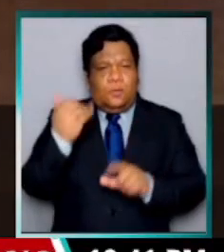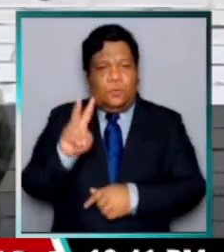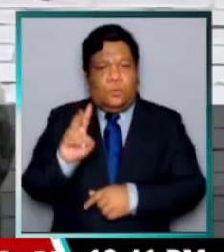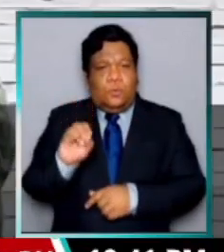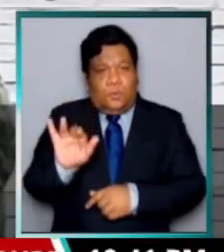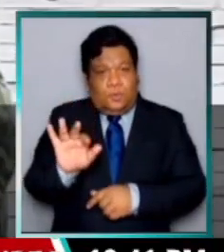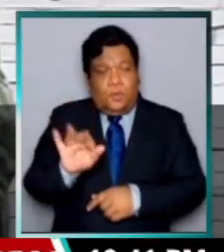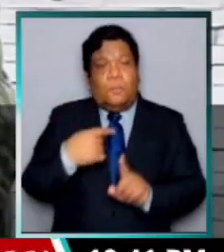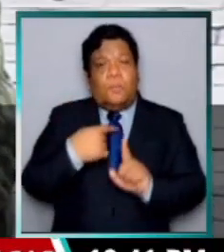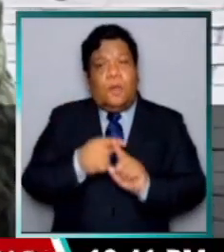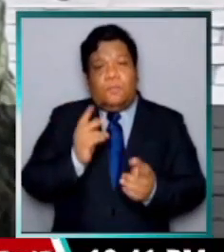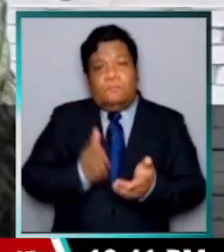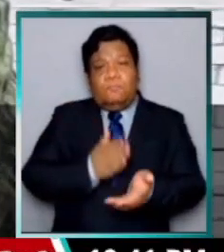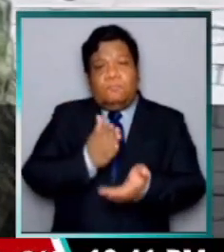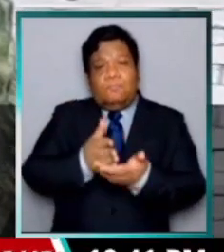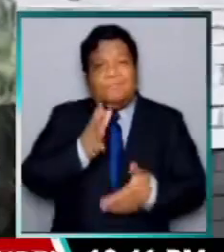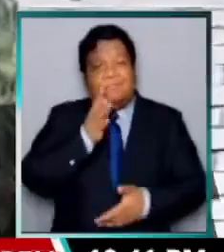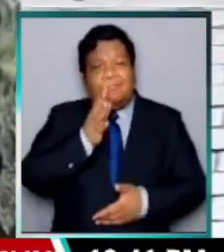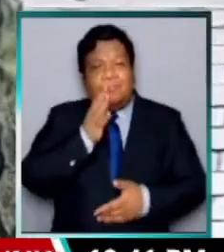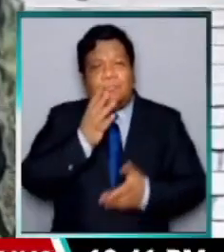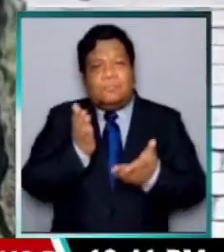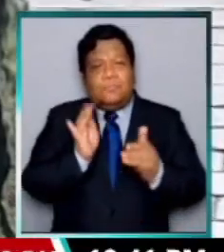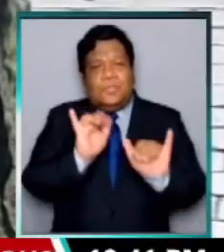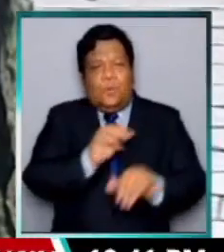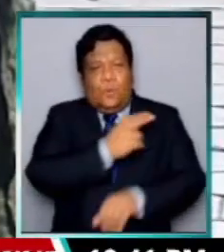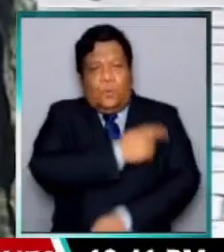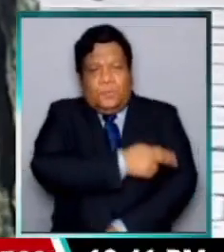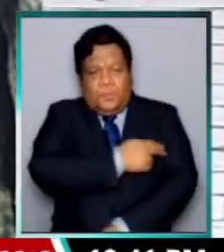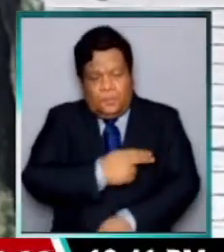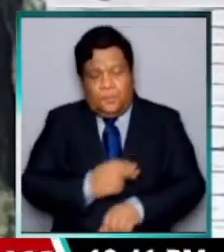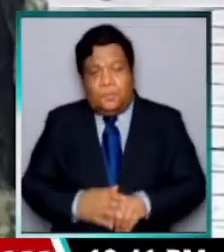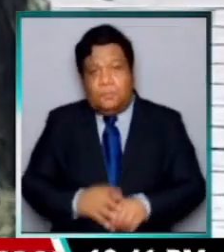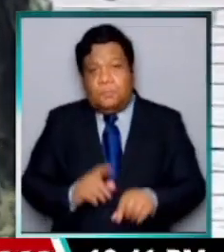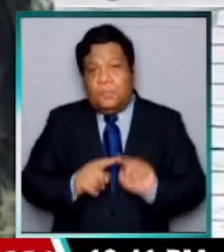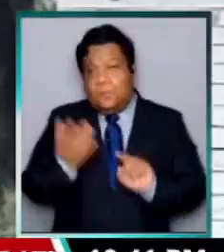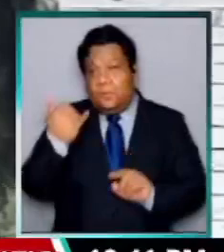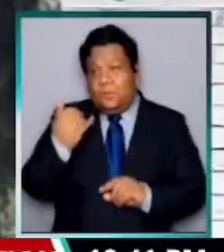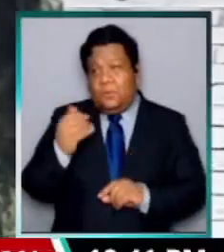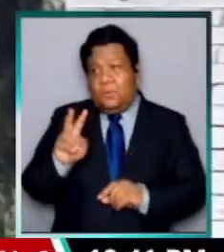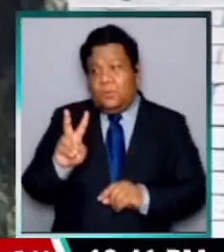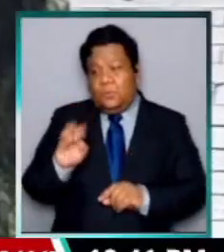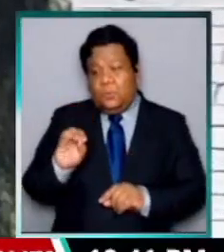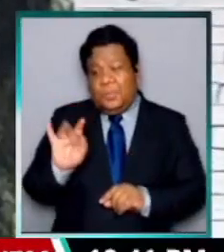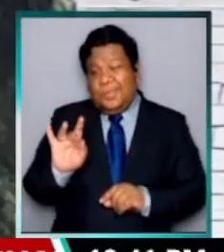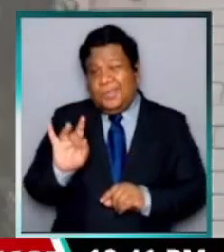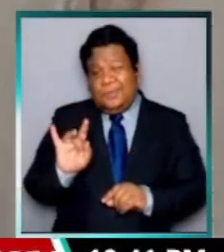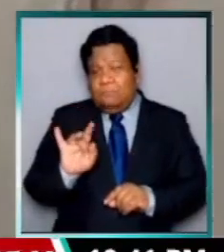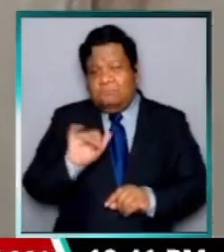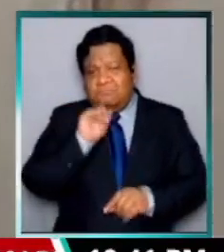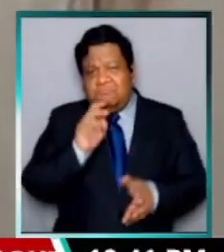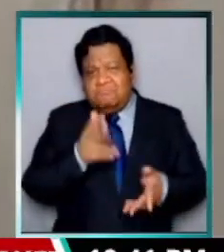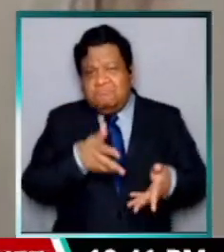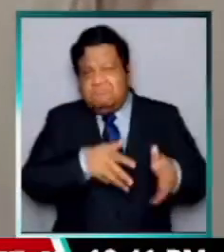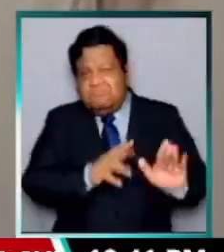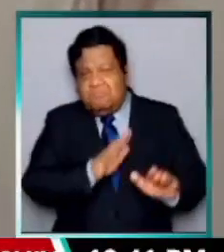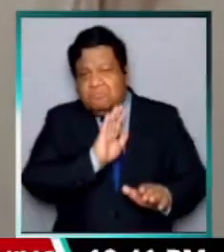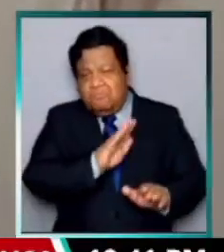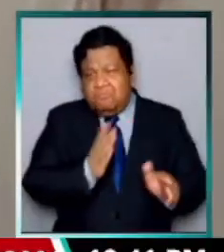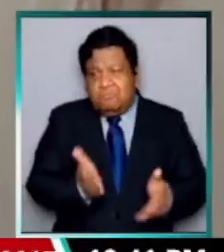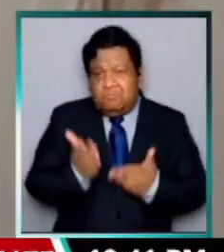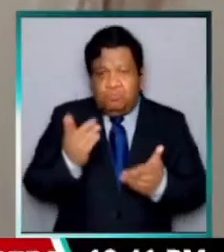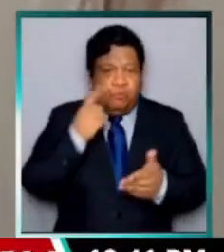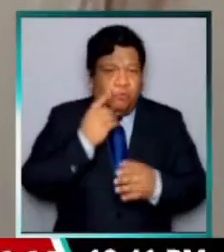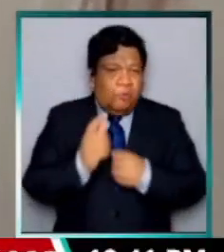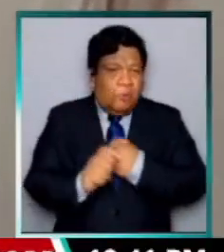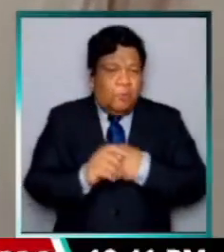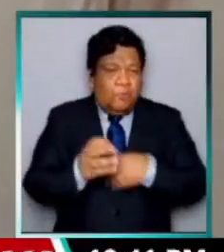kanyang inang naka-confine sa ospital. Pero noong 2018, hindi pinayagan ang furlough request ni de Lima na makadalo sa